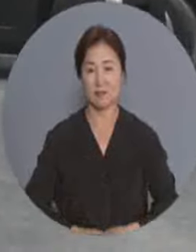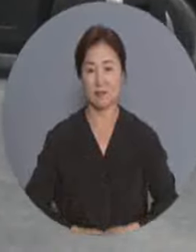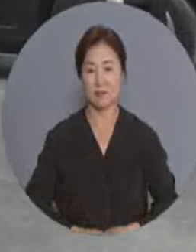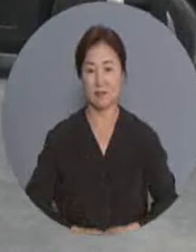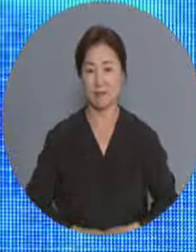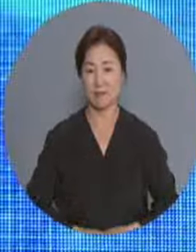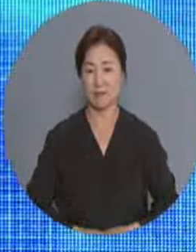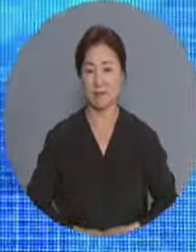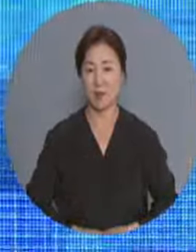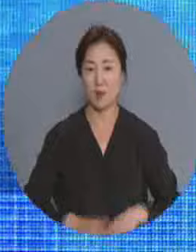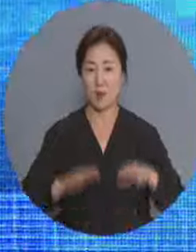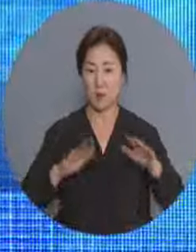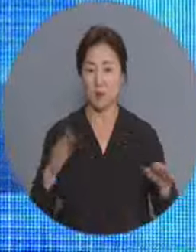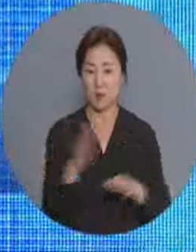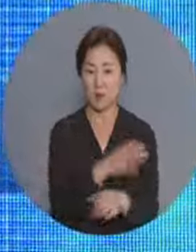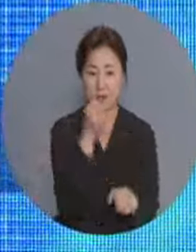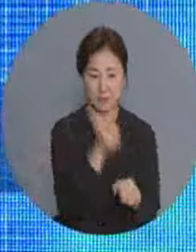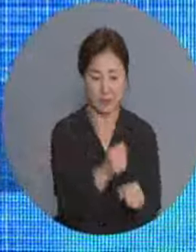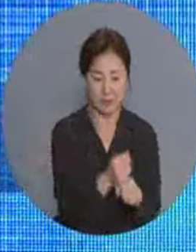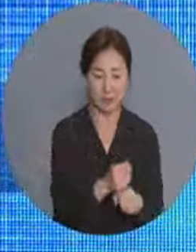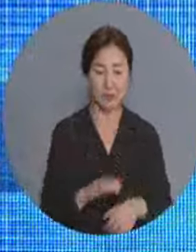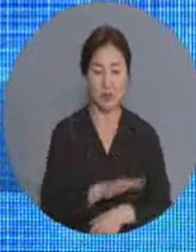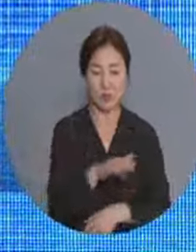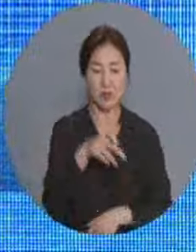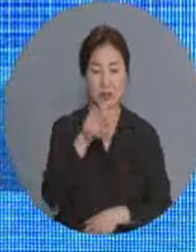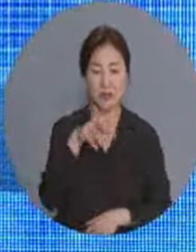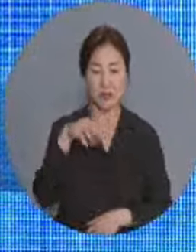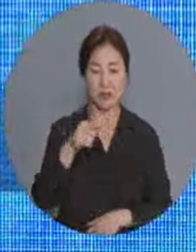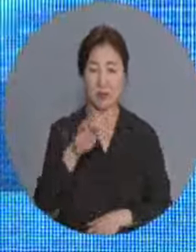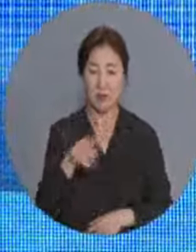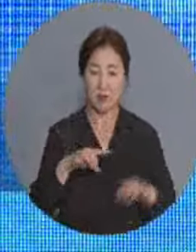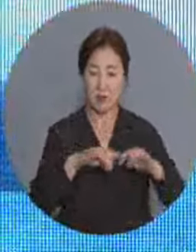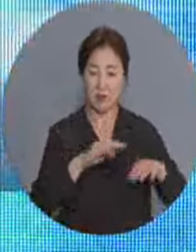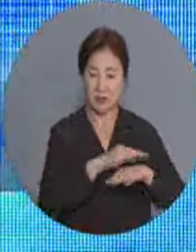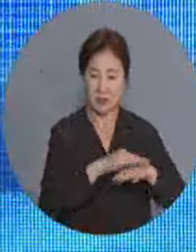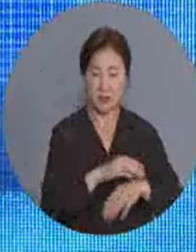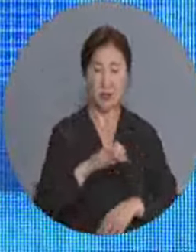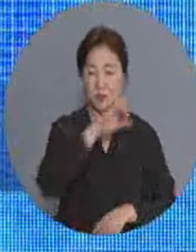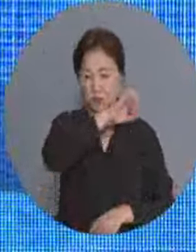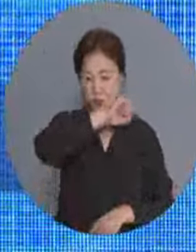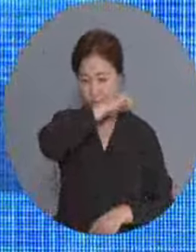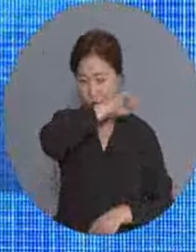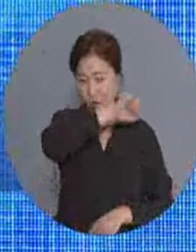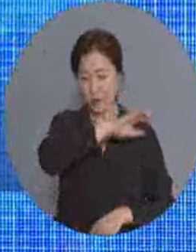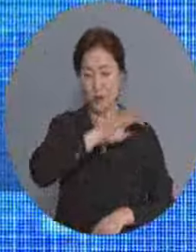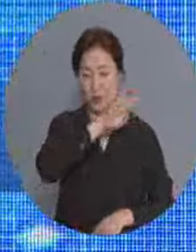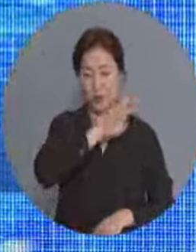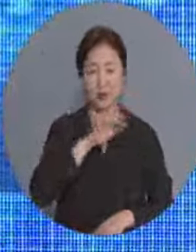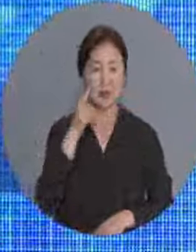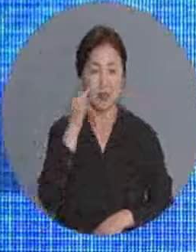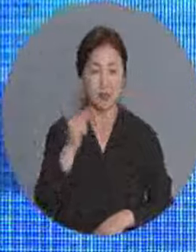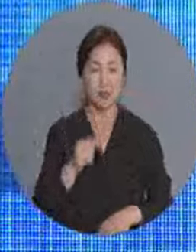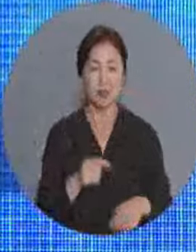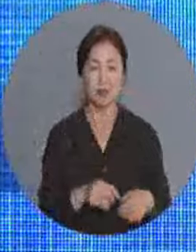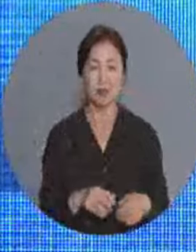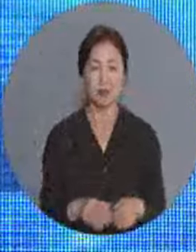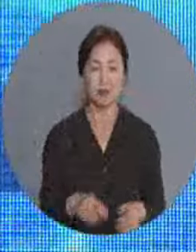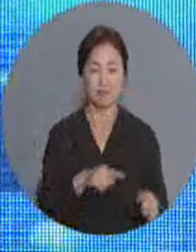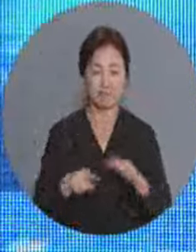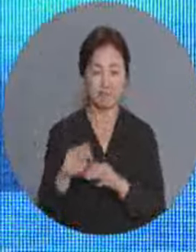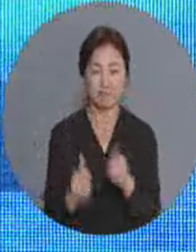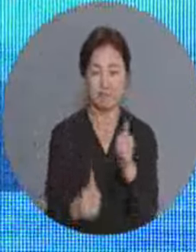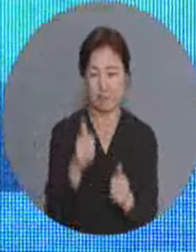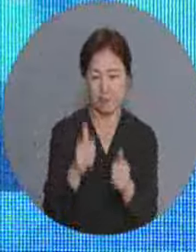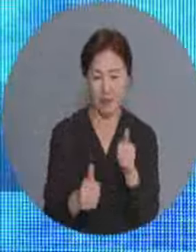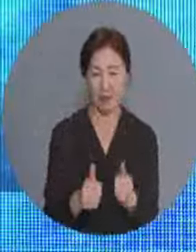오늘부터 양산한 우리 캐스퍼 전기차는 유럽과 일본 시장에서 선진 메이커들의 전기차들과 시장 선점을